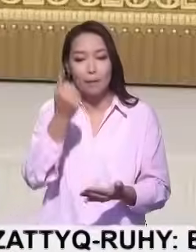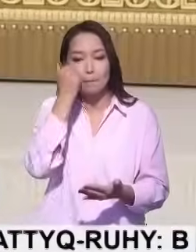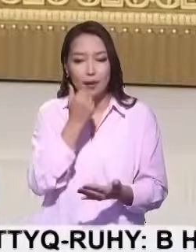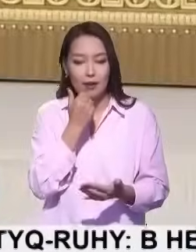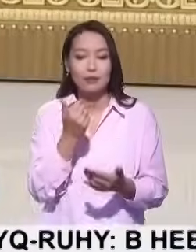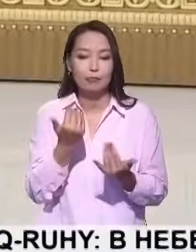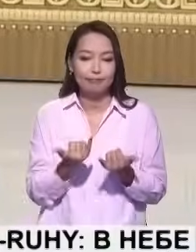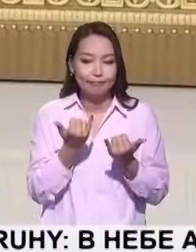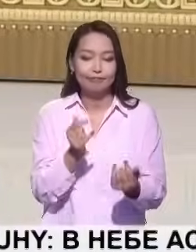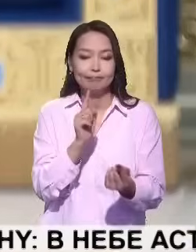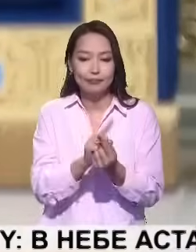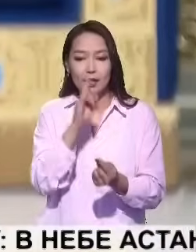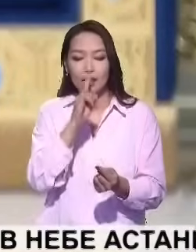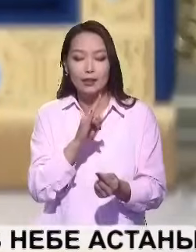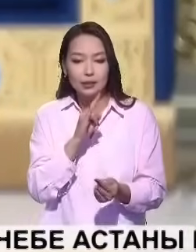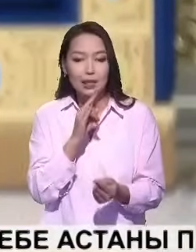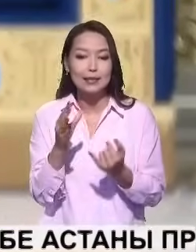теплый прием на казахской земле.